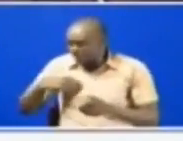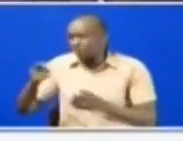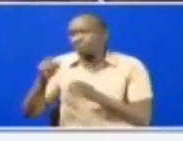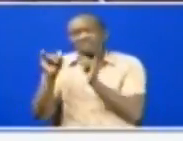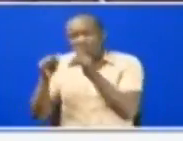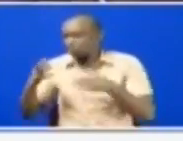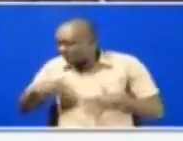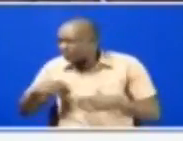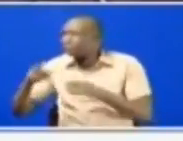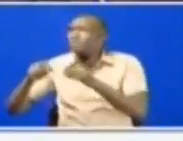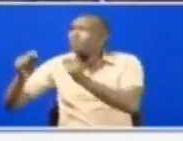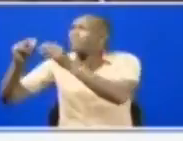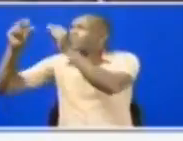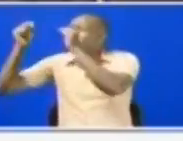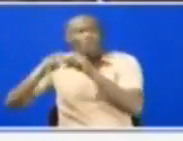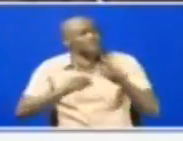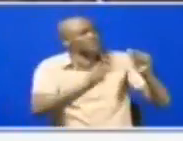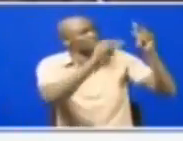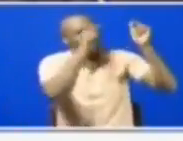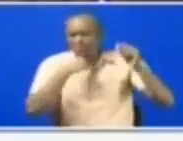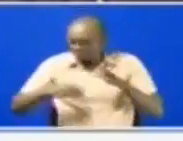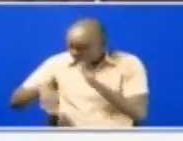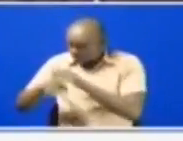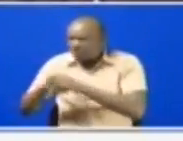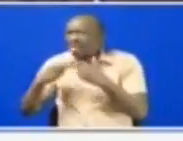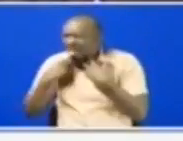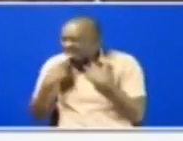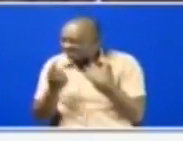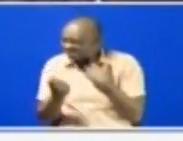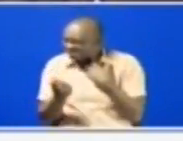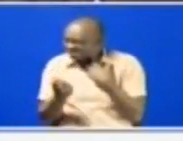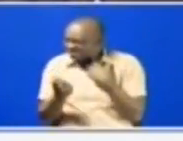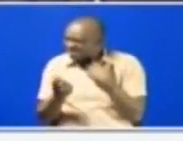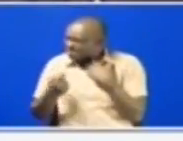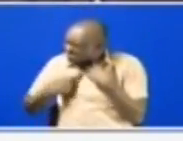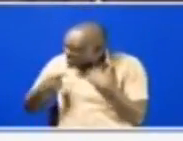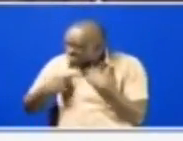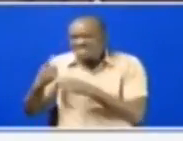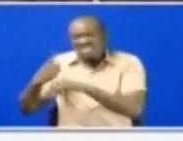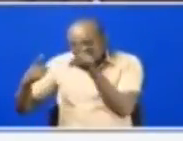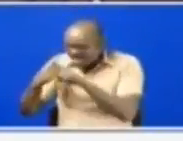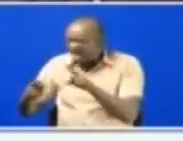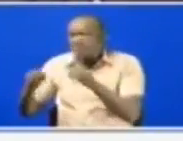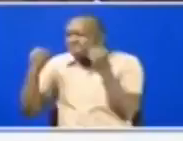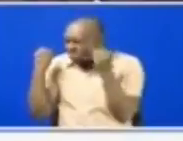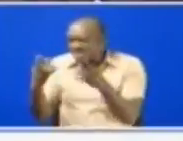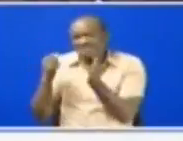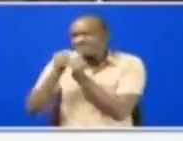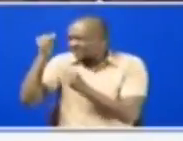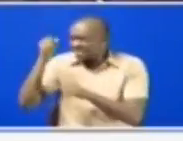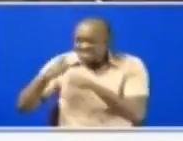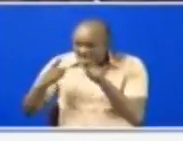wanahabari, unakuja unapata wameendelea sana kimaisha. So na sisi unakuja unapata umekuwa na karibu miaka karibu